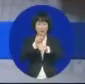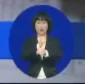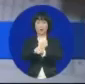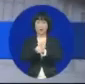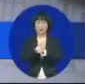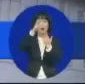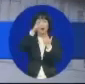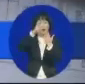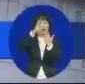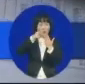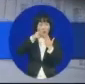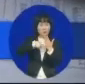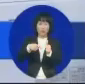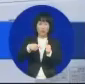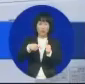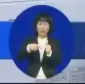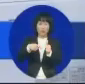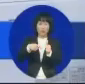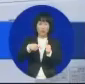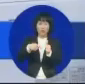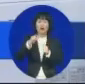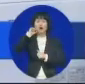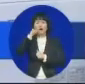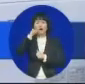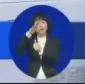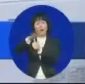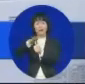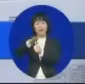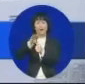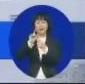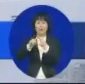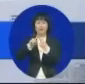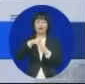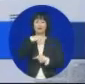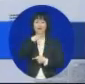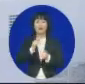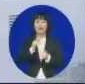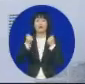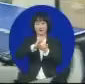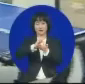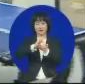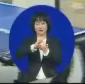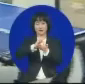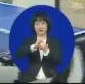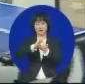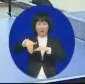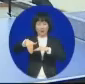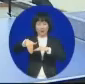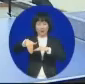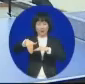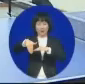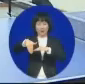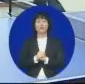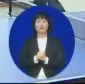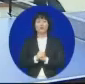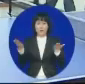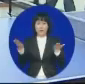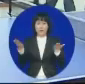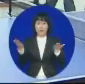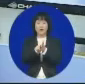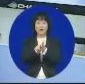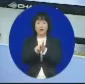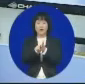어린이 독서 지도와 문제 아동에 대한 심리치료 5 어르신 건강관리 등에 사용하도록 합니다 또 구직을 원하는